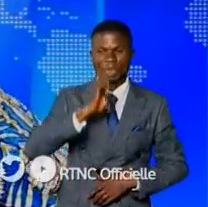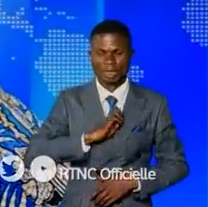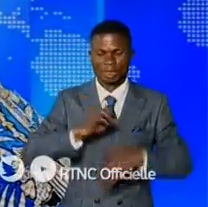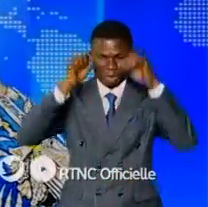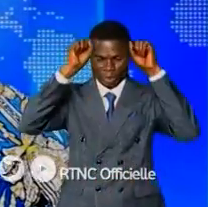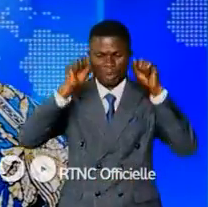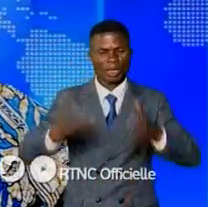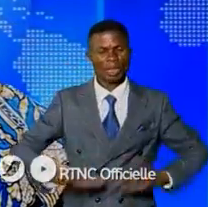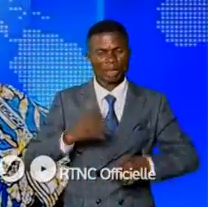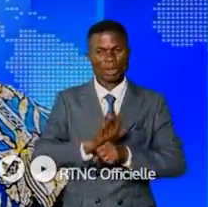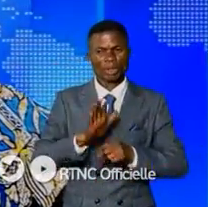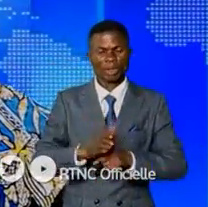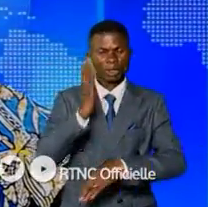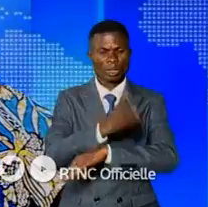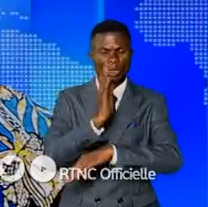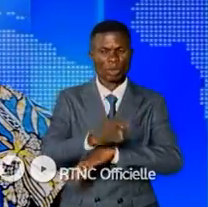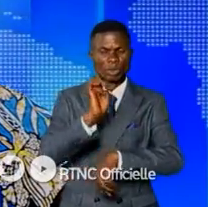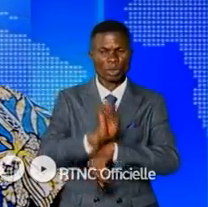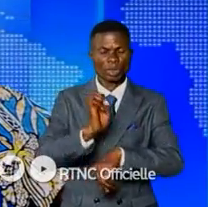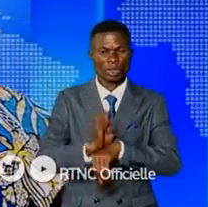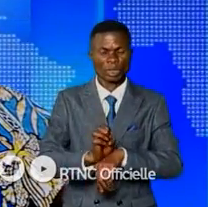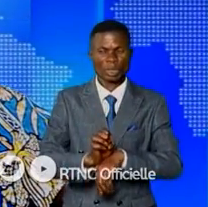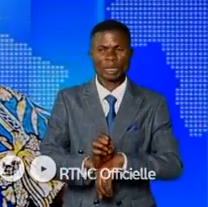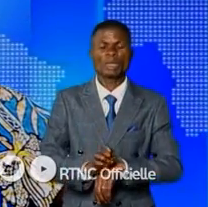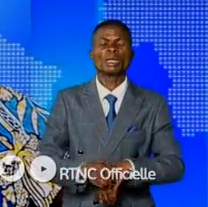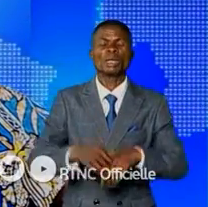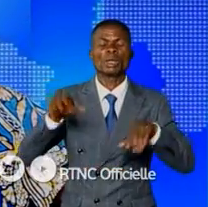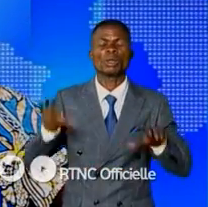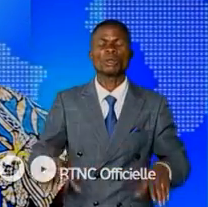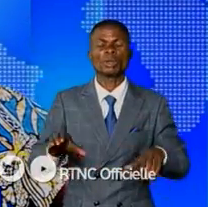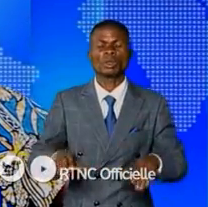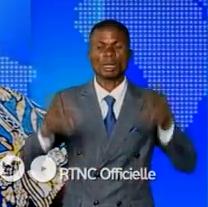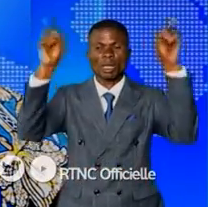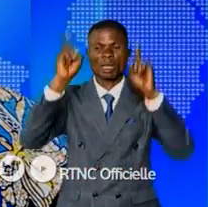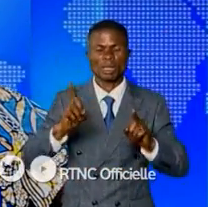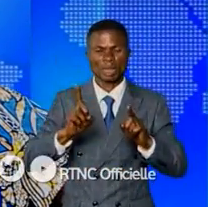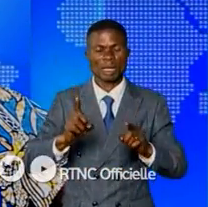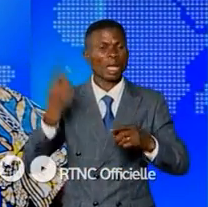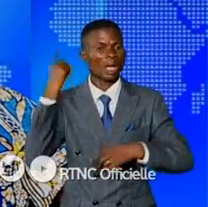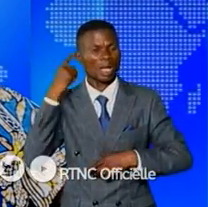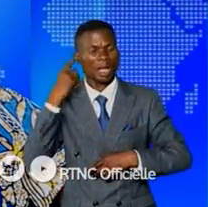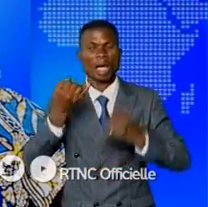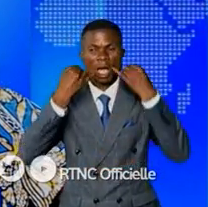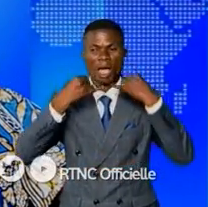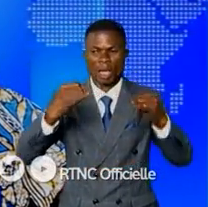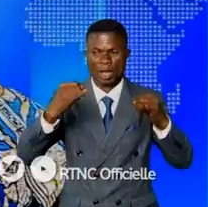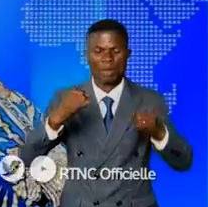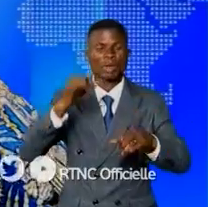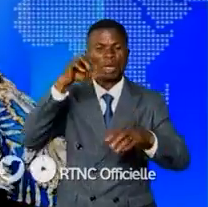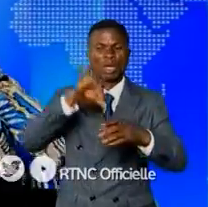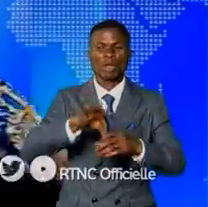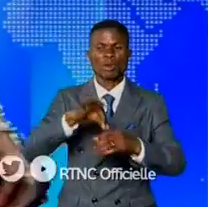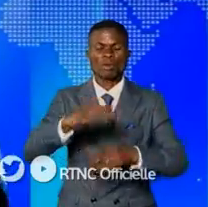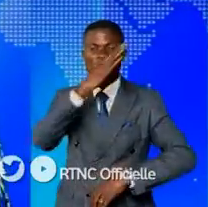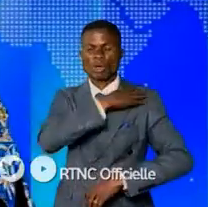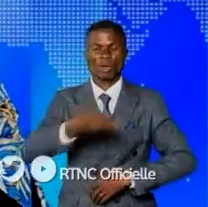avec un réel plaisir que le Conseil des Églises autochtones et traditionnelles d'Afrique a saisi la nouvelle de votre élévation au